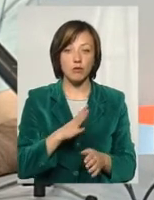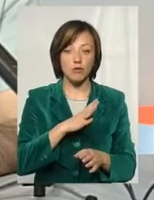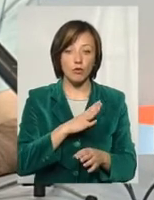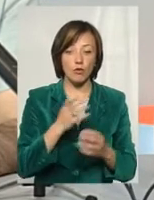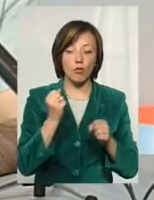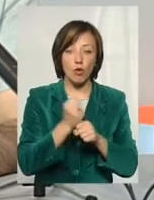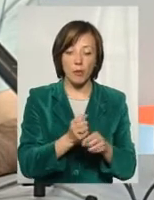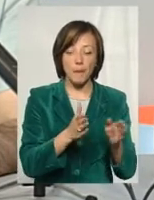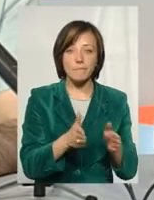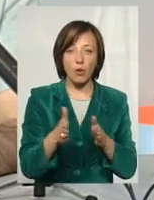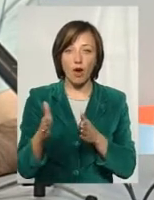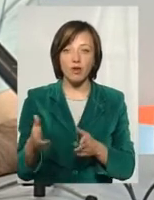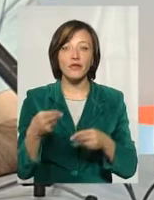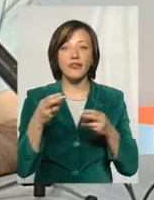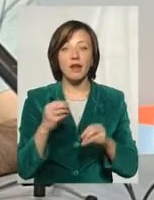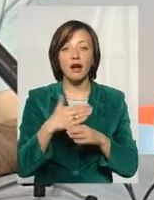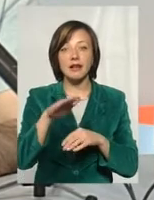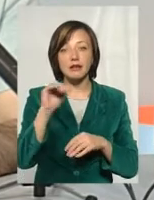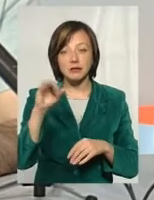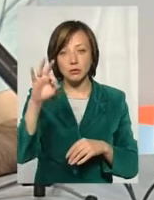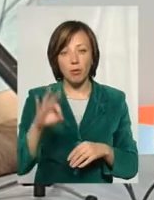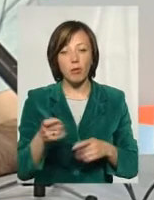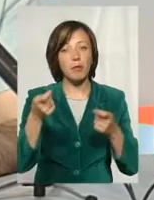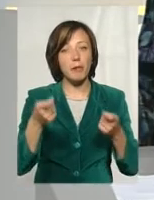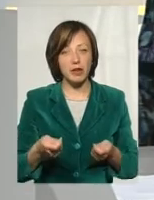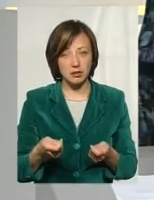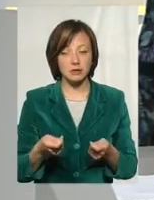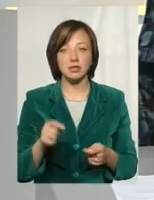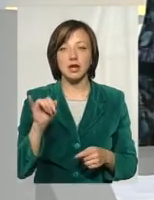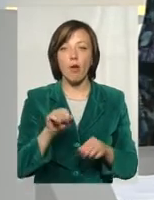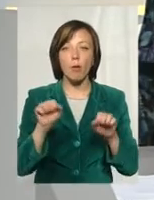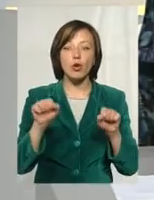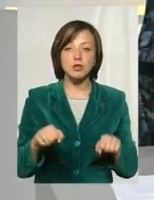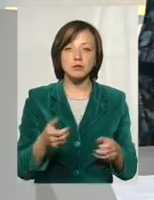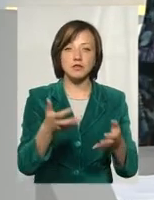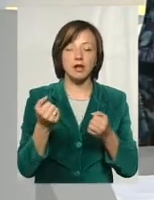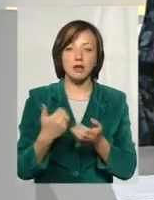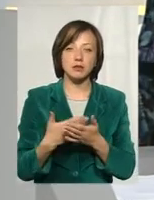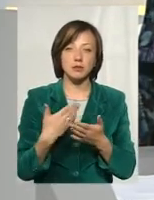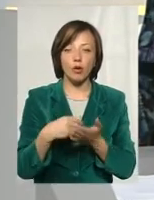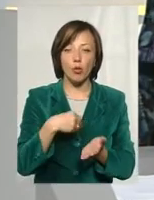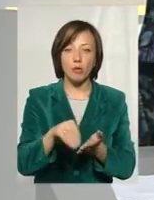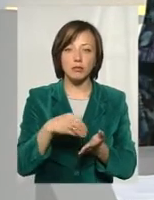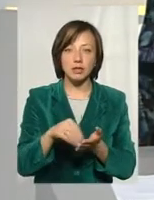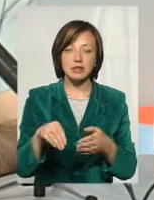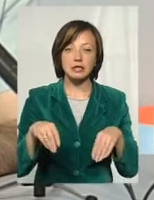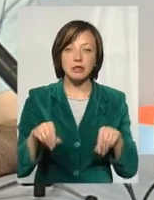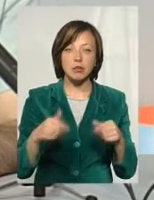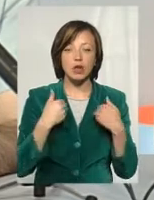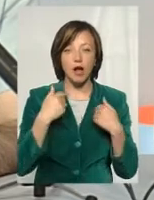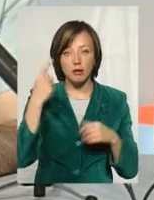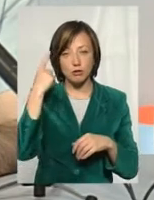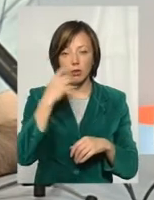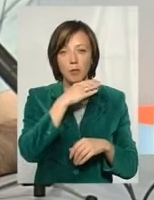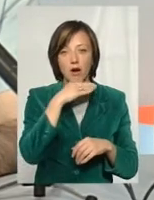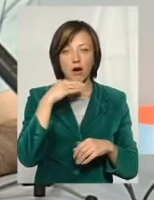пророблений механізм, де б кредитна ставка була низькою під проценти, і могли б її взяти, щоб скупити навіть ту саму землю, я думаю, що